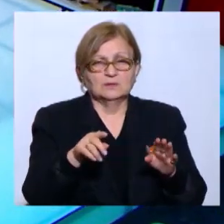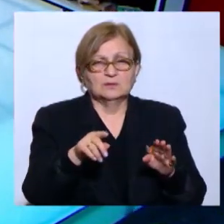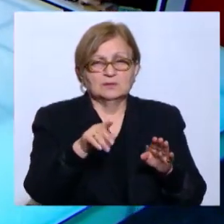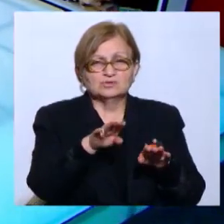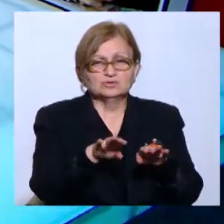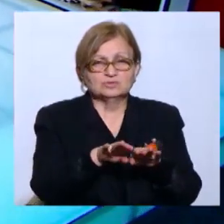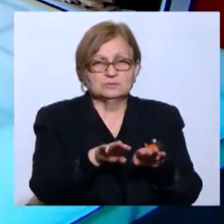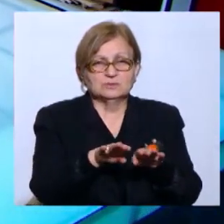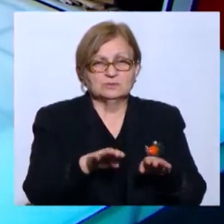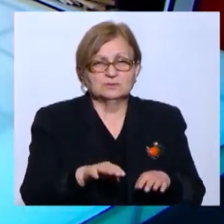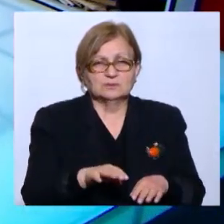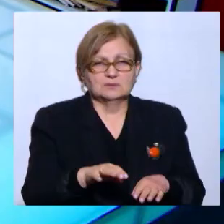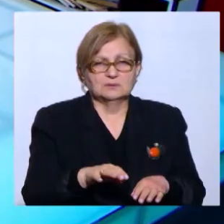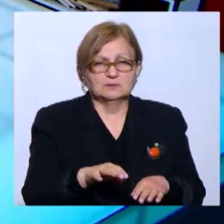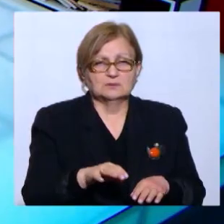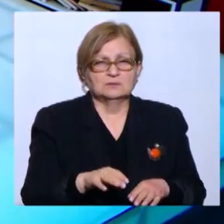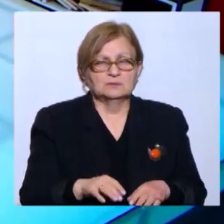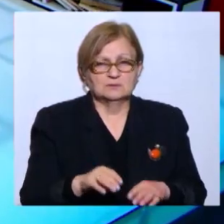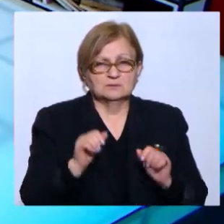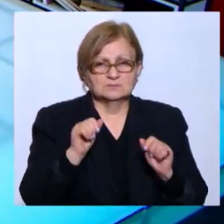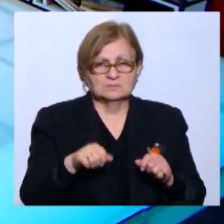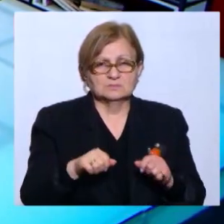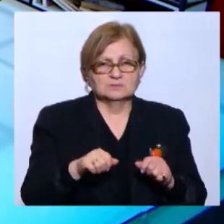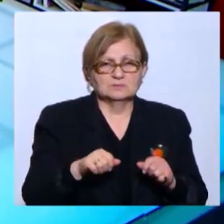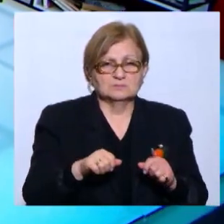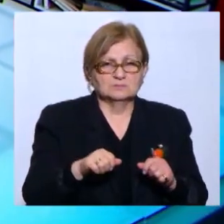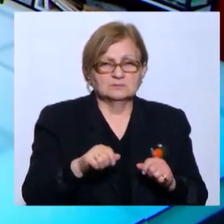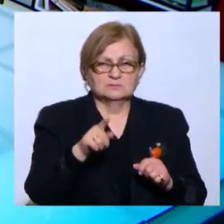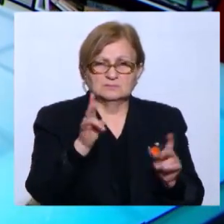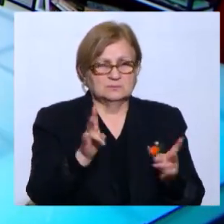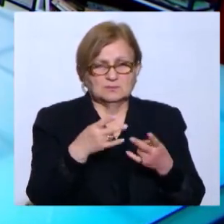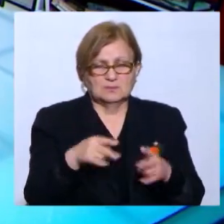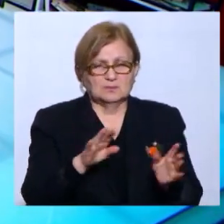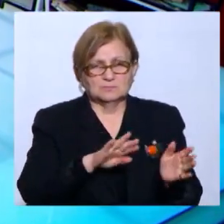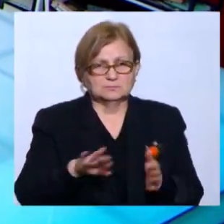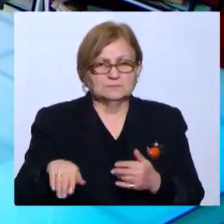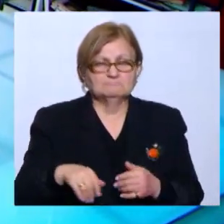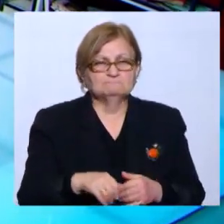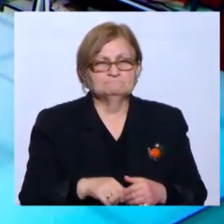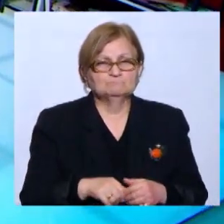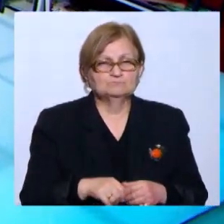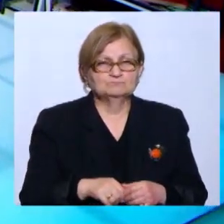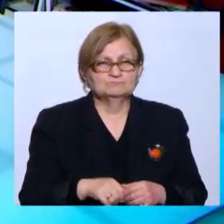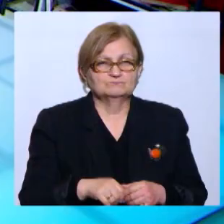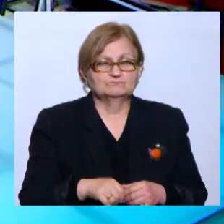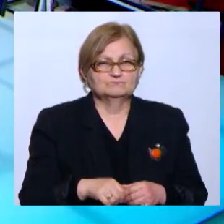ესე იგი, გამოდის, რომ ესეც აღარ გვინდა და თითქმის სრული სივრცე გვაქვს დაფის დასაწერად.